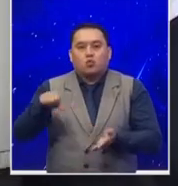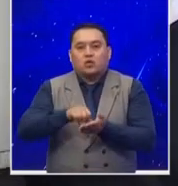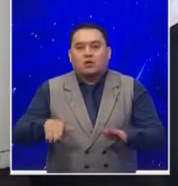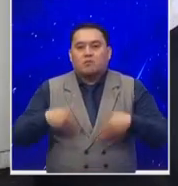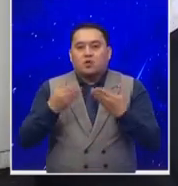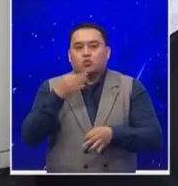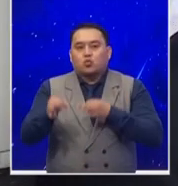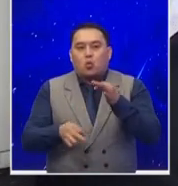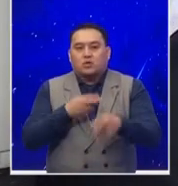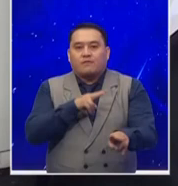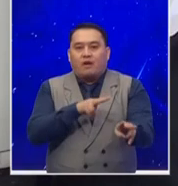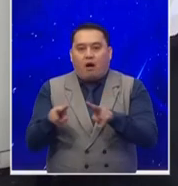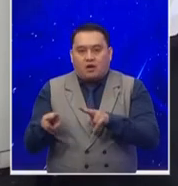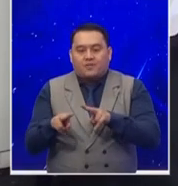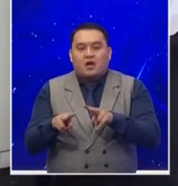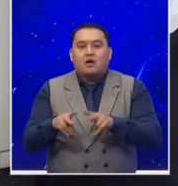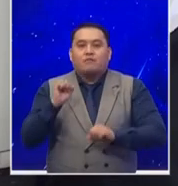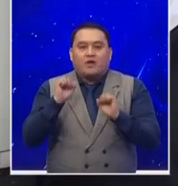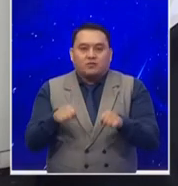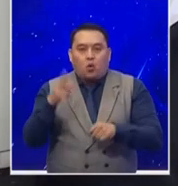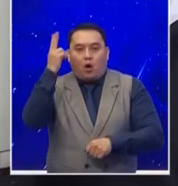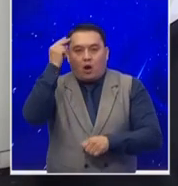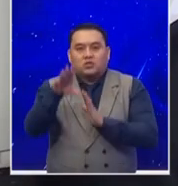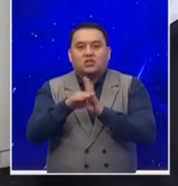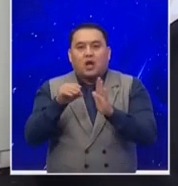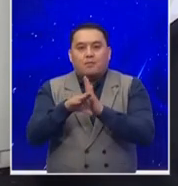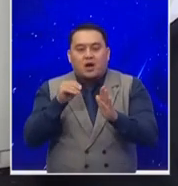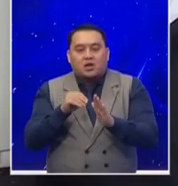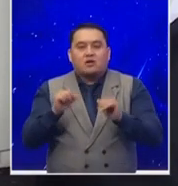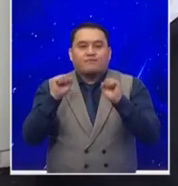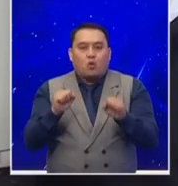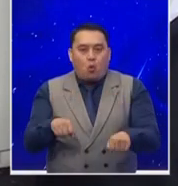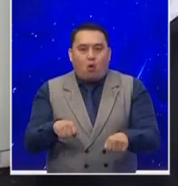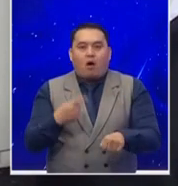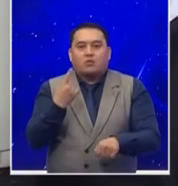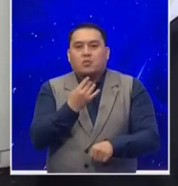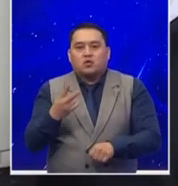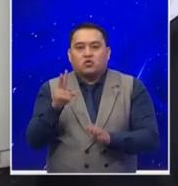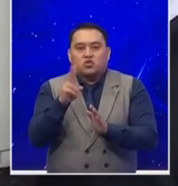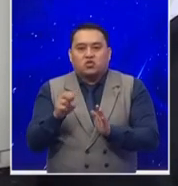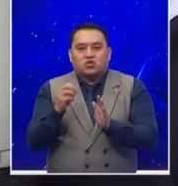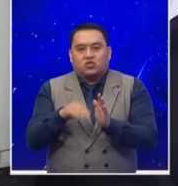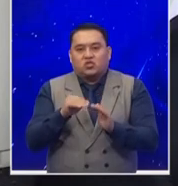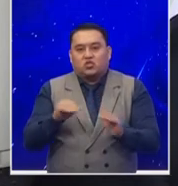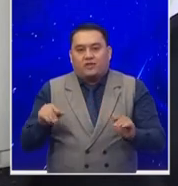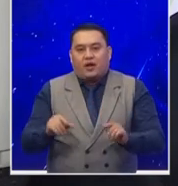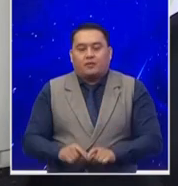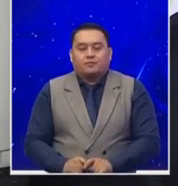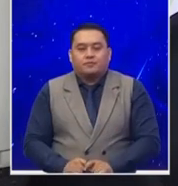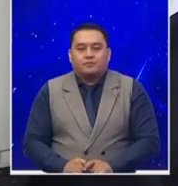перейдут на круглосуточную охрану. В целом ожидаемое количество избирателей в день голосования 1 400 000 человек.